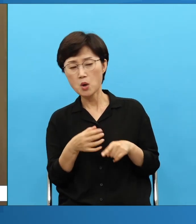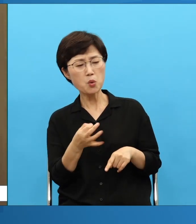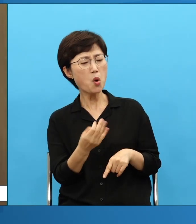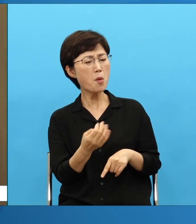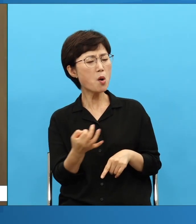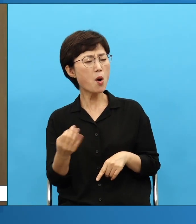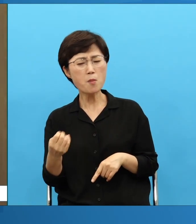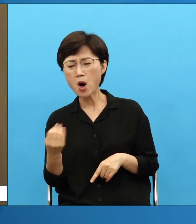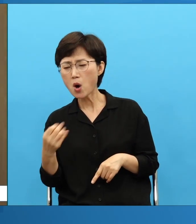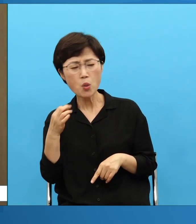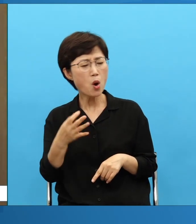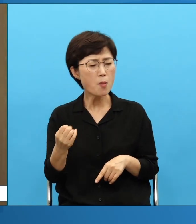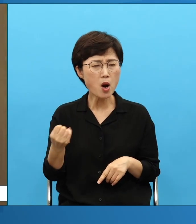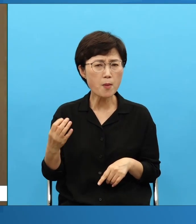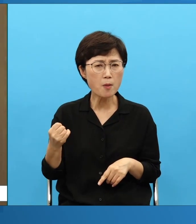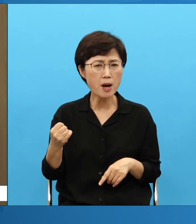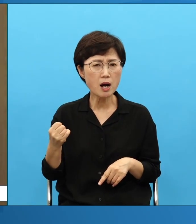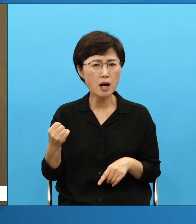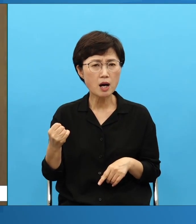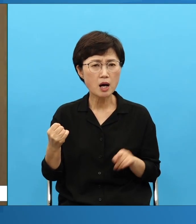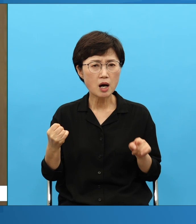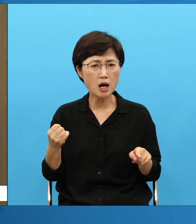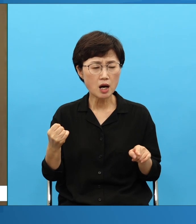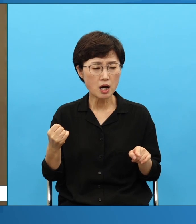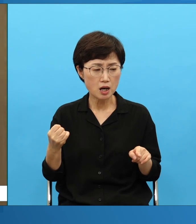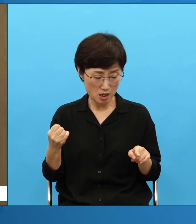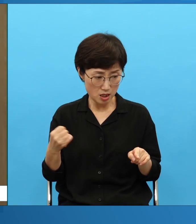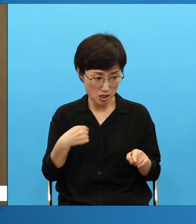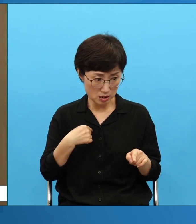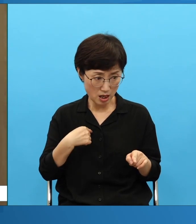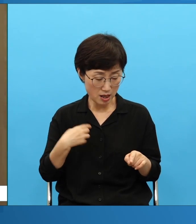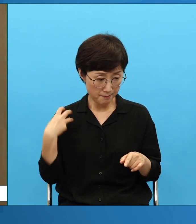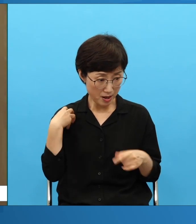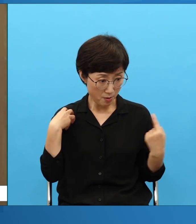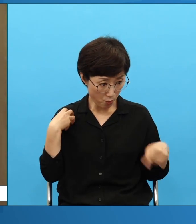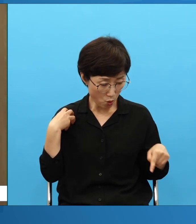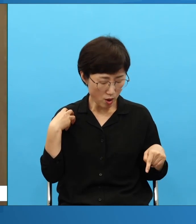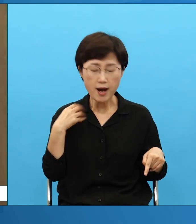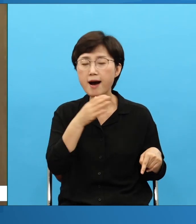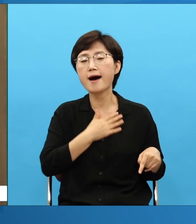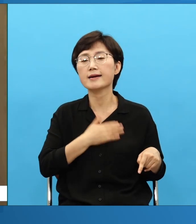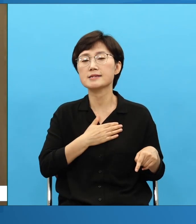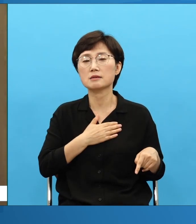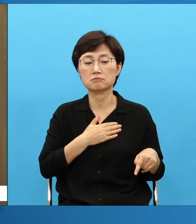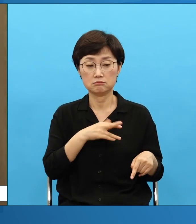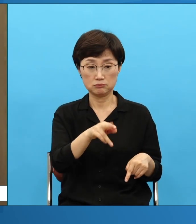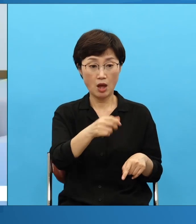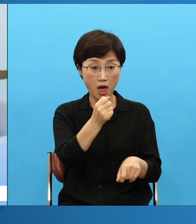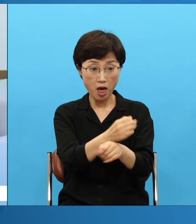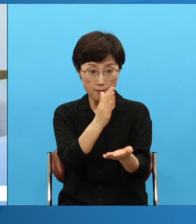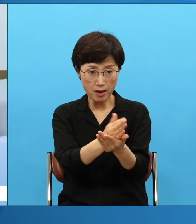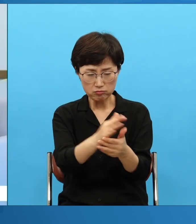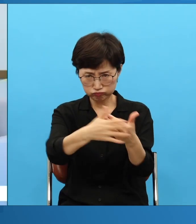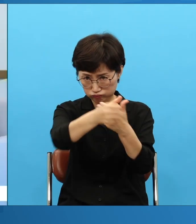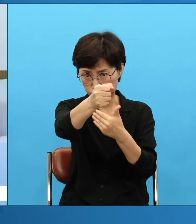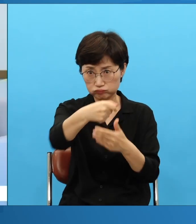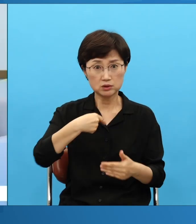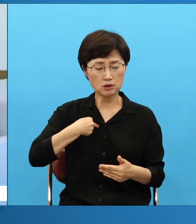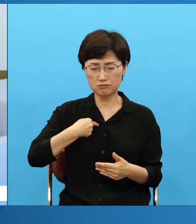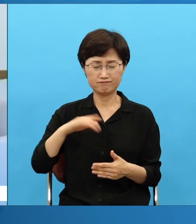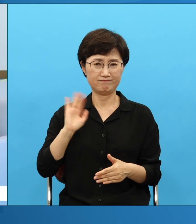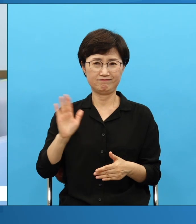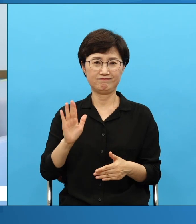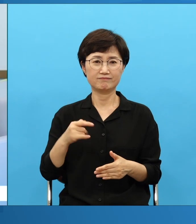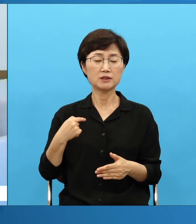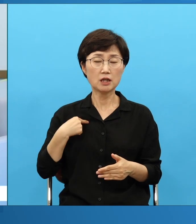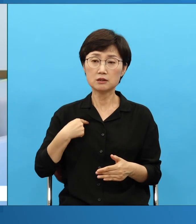몇 명 참여 되겠냐. 거기에 대한 배당만 내가 하면 돼요. 나머지 사람 안 했다고 다른 사람 책임이에요. 그때는 아무것도 아닌